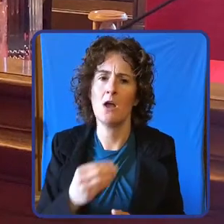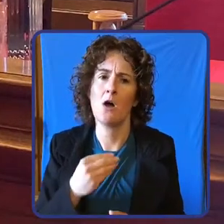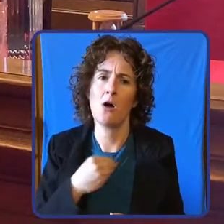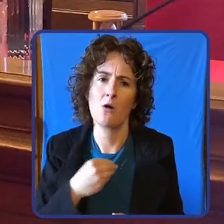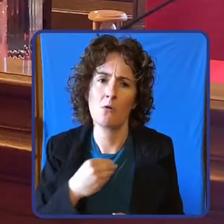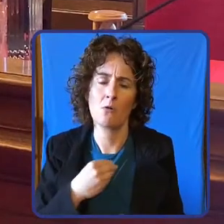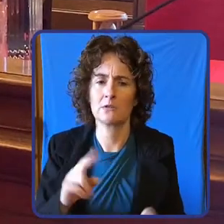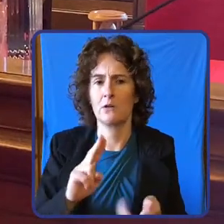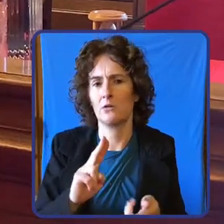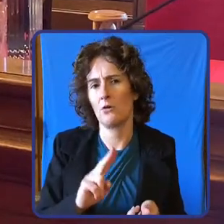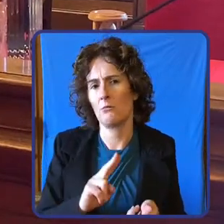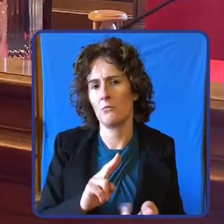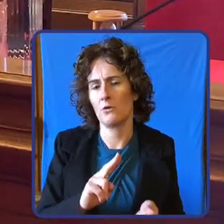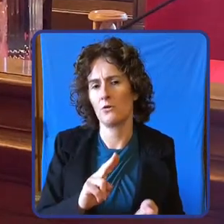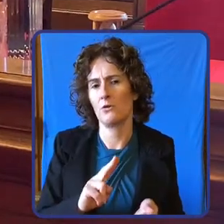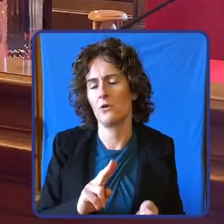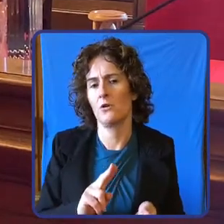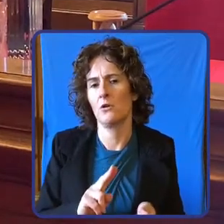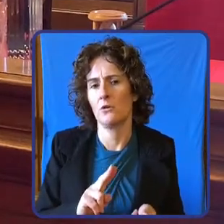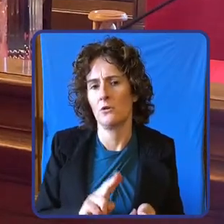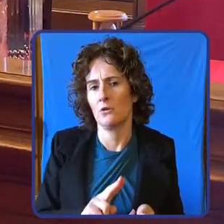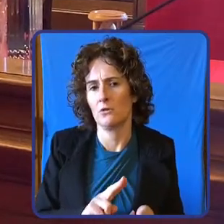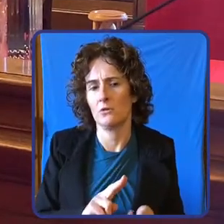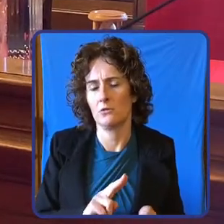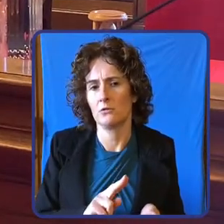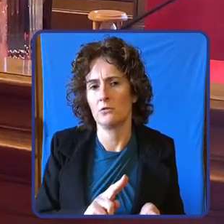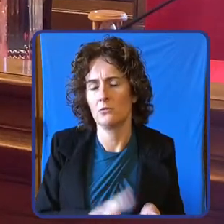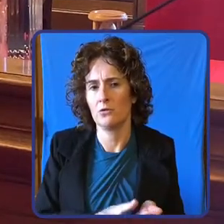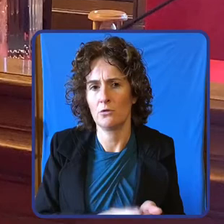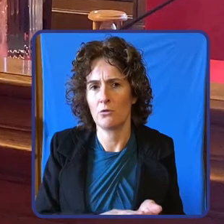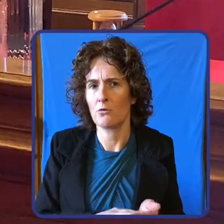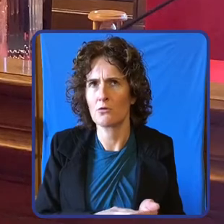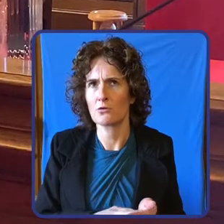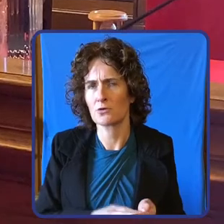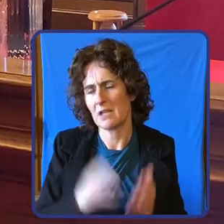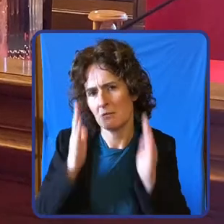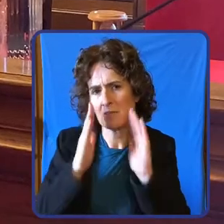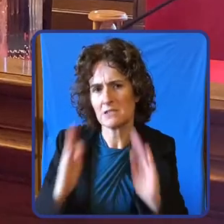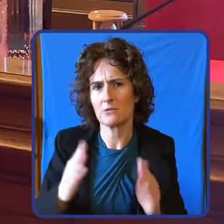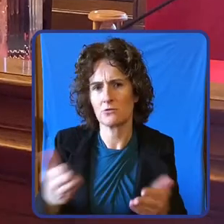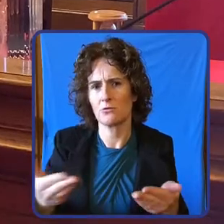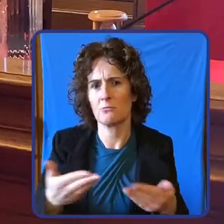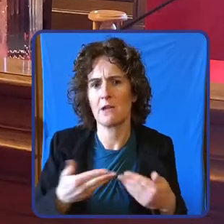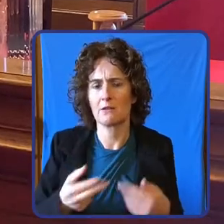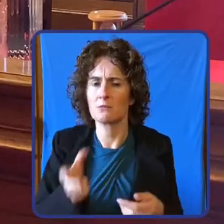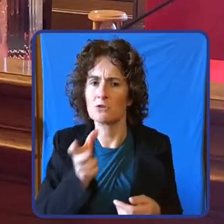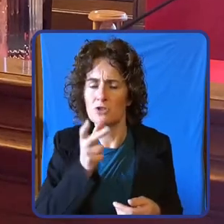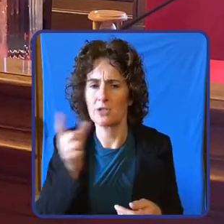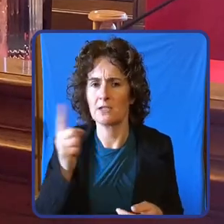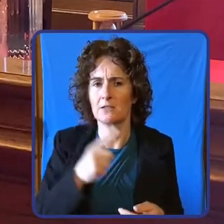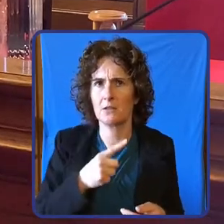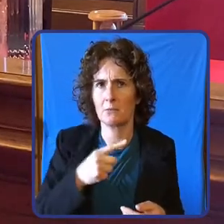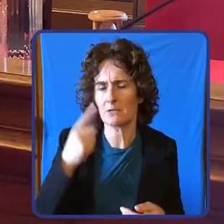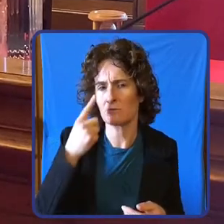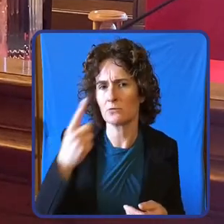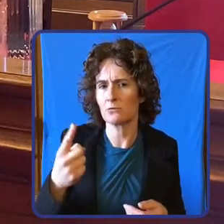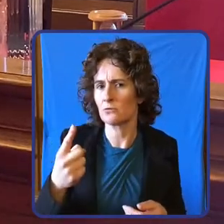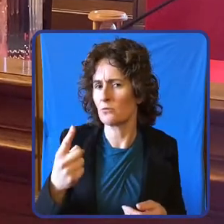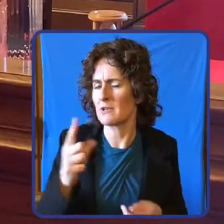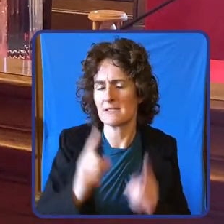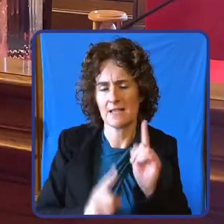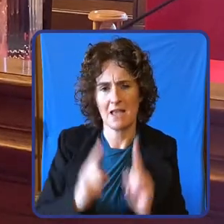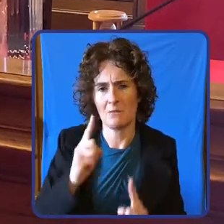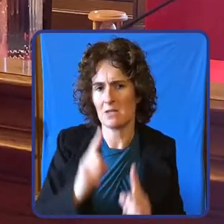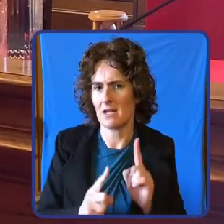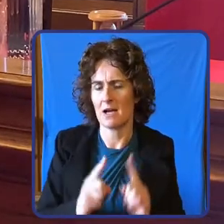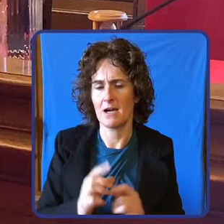persze jogos, hogy nem biztos, hogy megkapjuk, de Cseri Tamástól tudjuk, hogy ez nem is jár. Tehát köszönjük a hozzászólását, értem